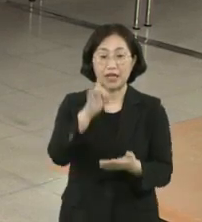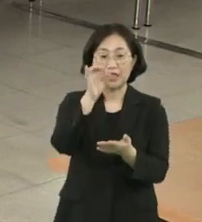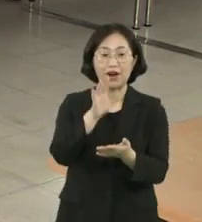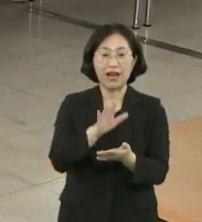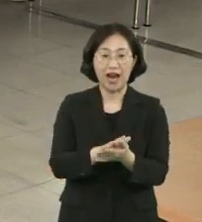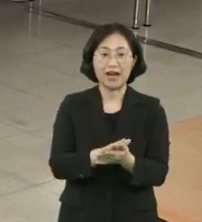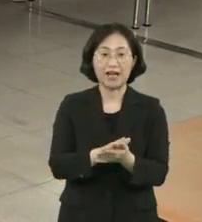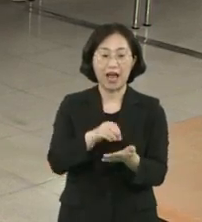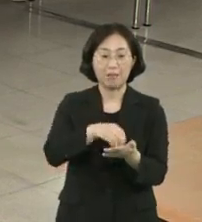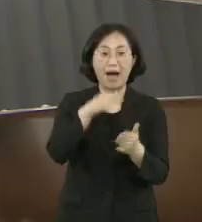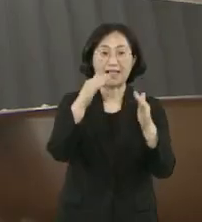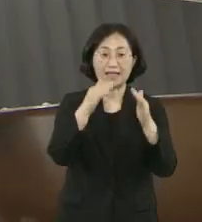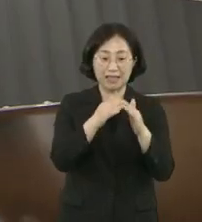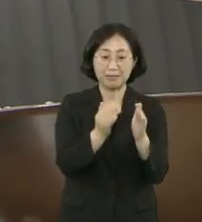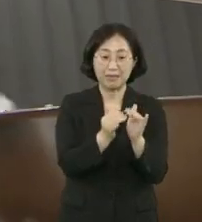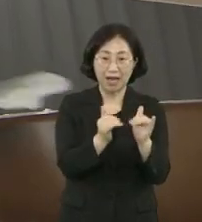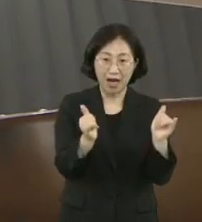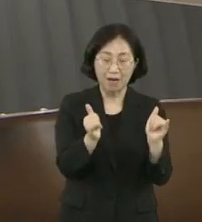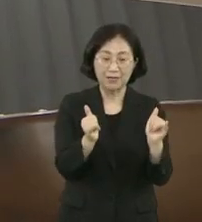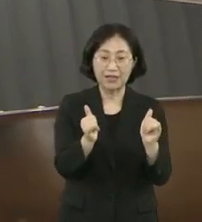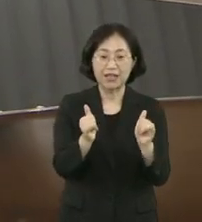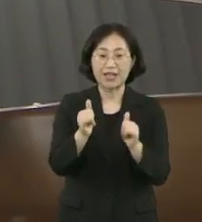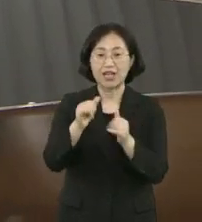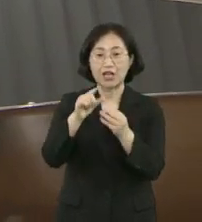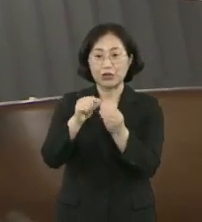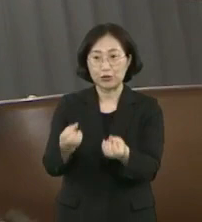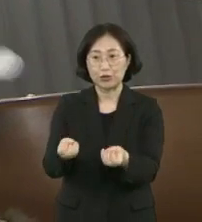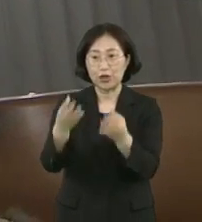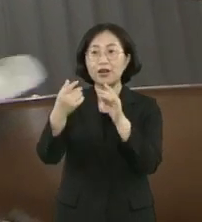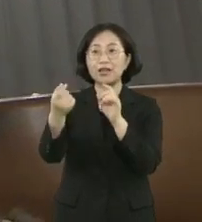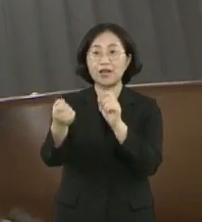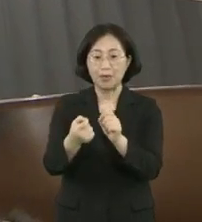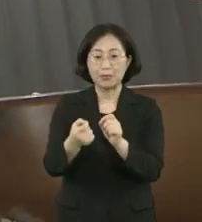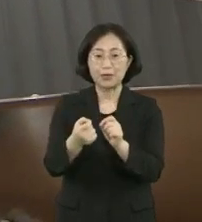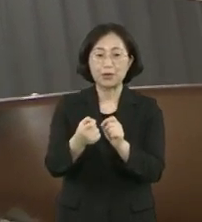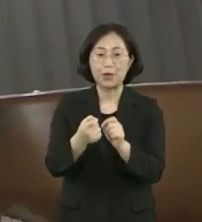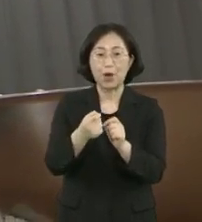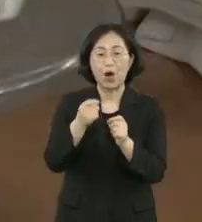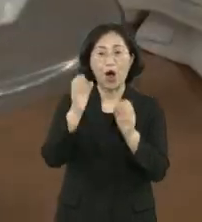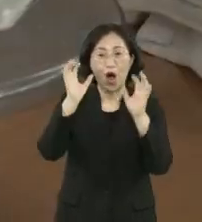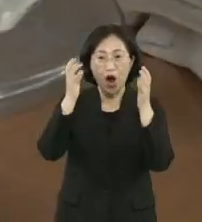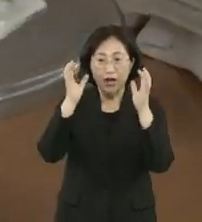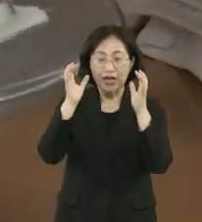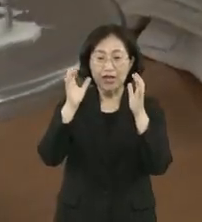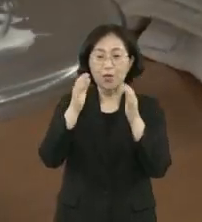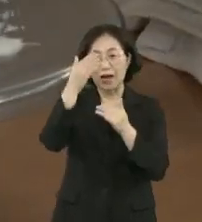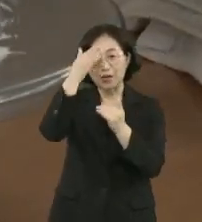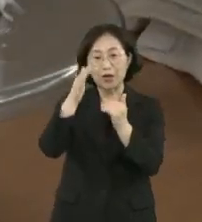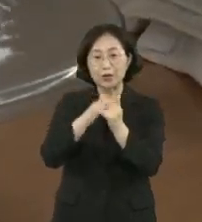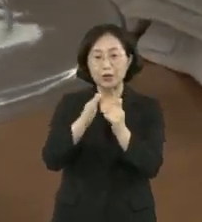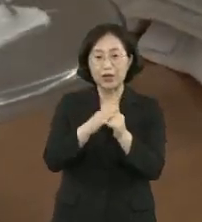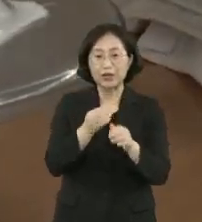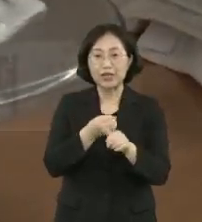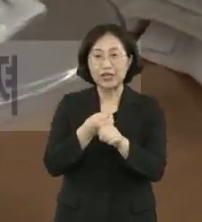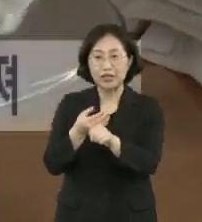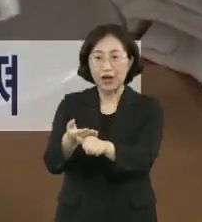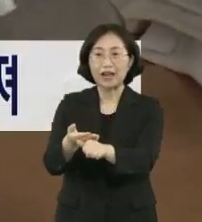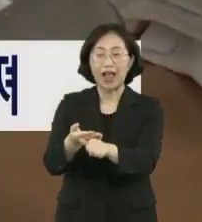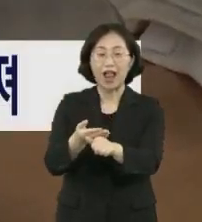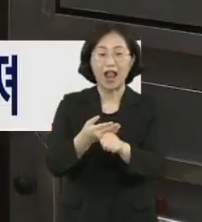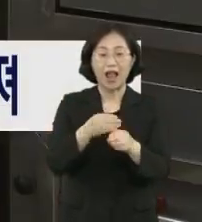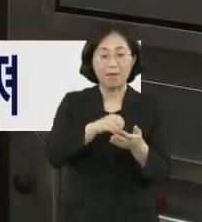천안의 향토빵집 제빵사들이 한가위를 앞두고 소외계층 어린이와 청소년들에게 전달할 빵과 케이크를 만들고